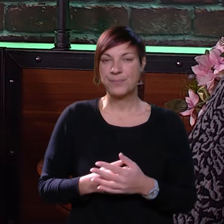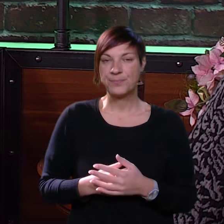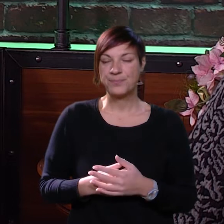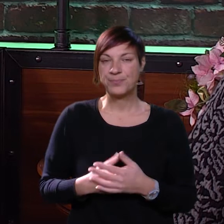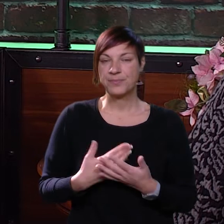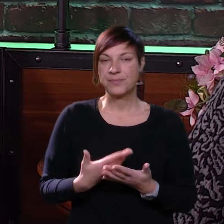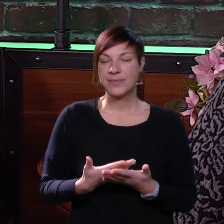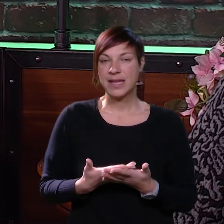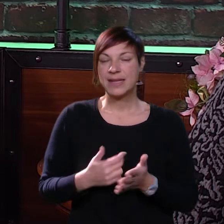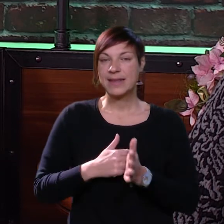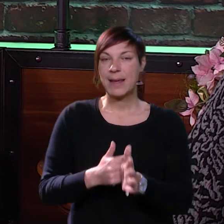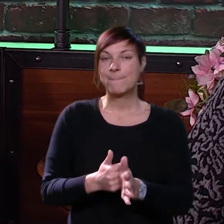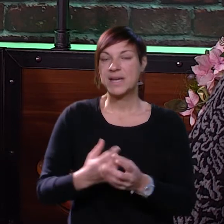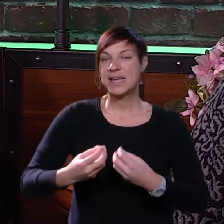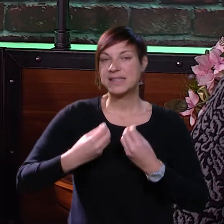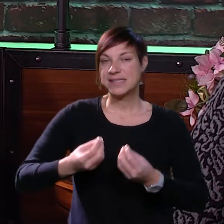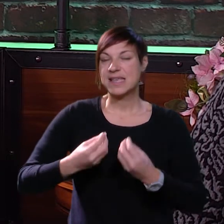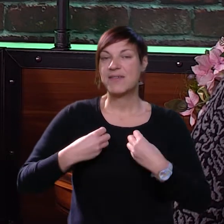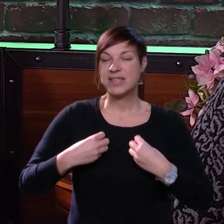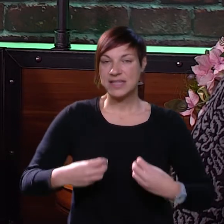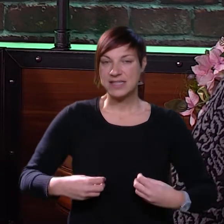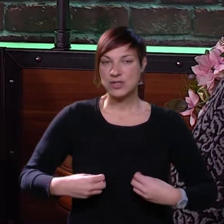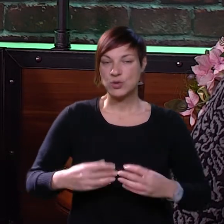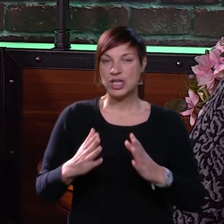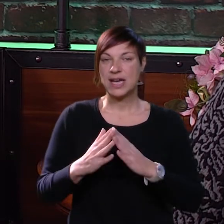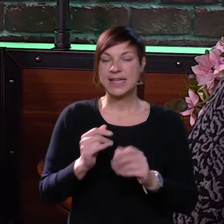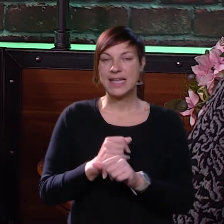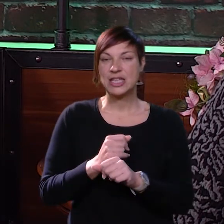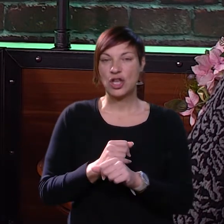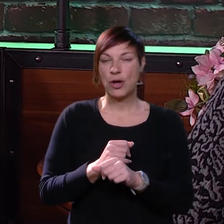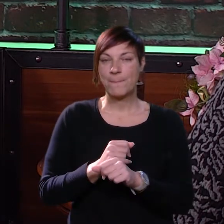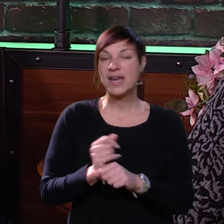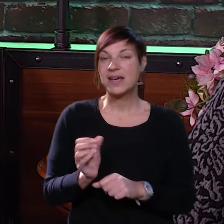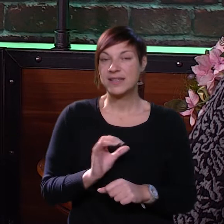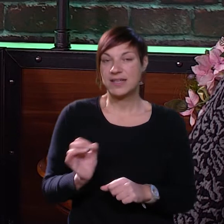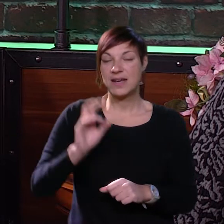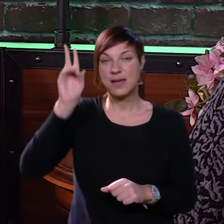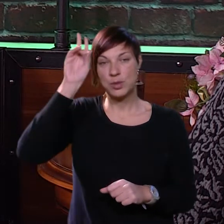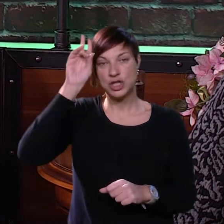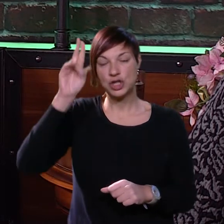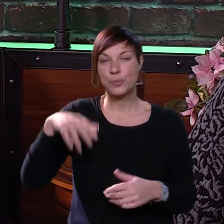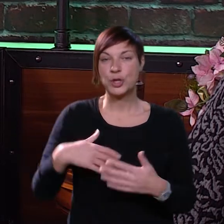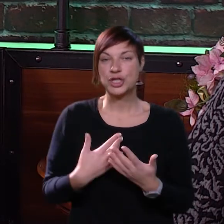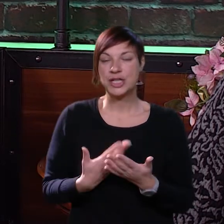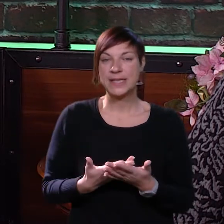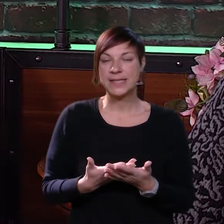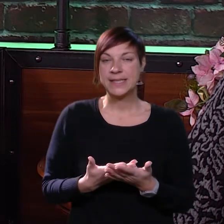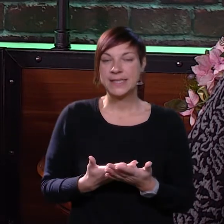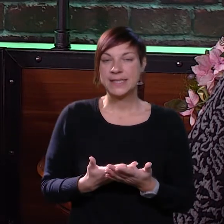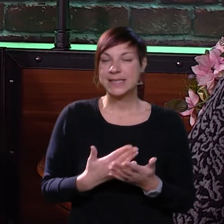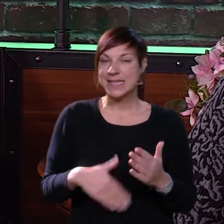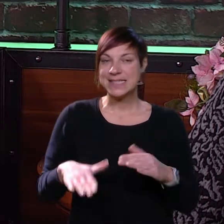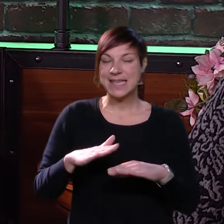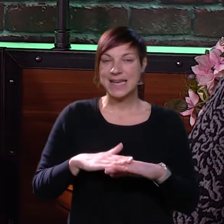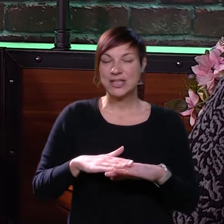da prati savjete stručnjaka i da doma radi najbolje što može i da